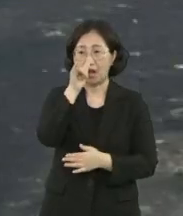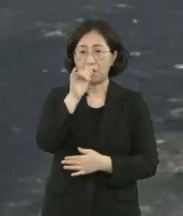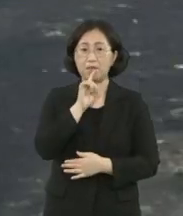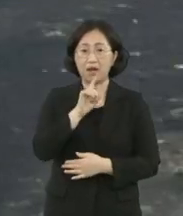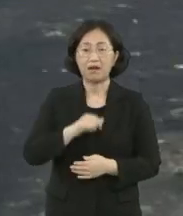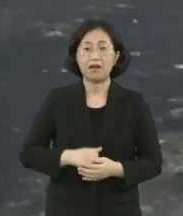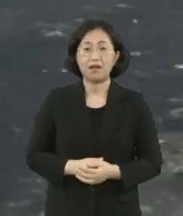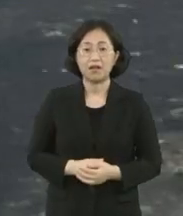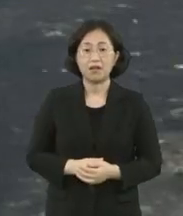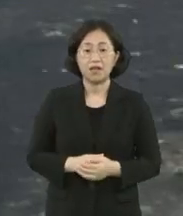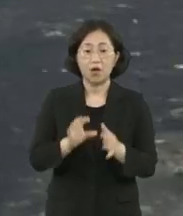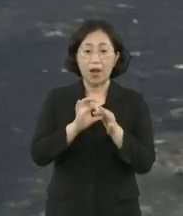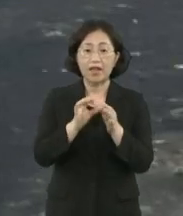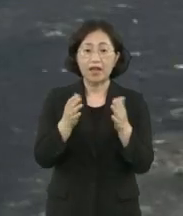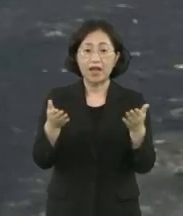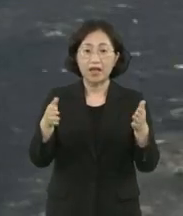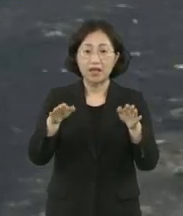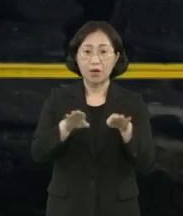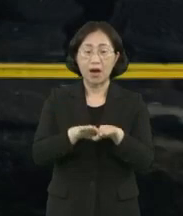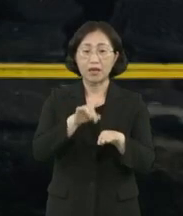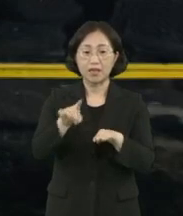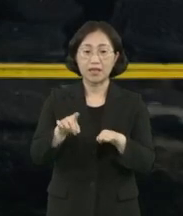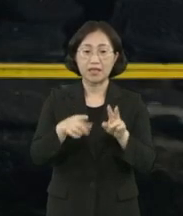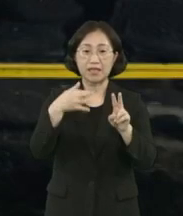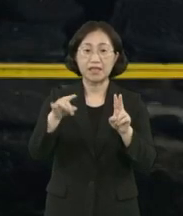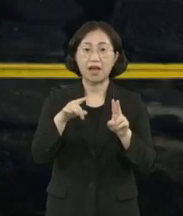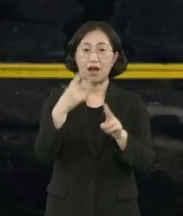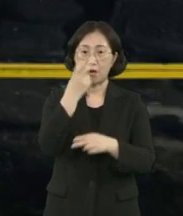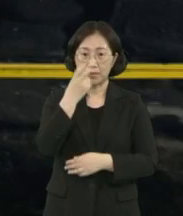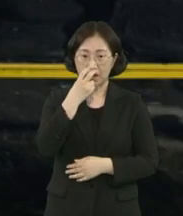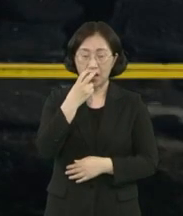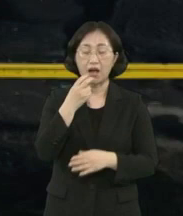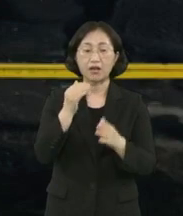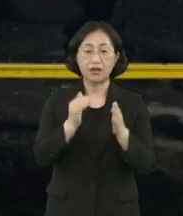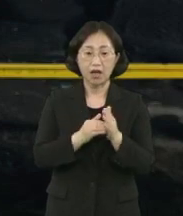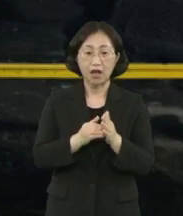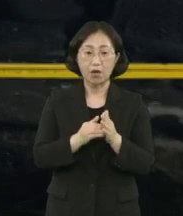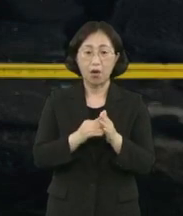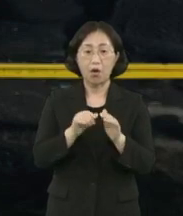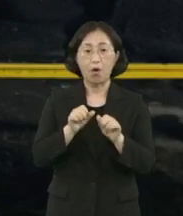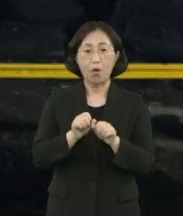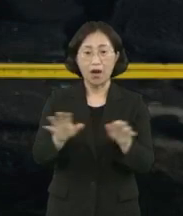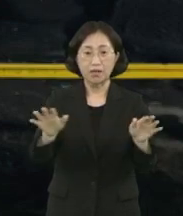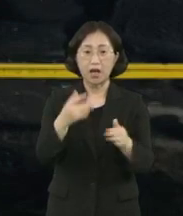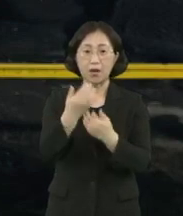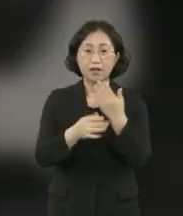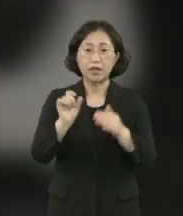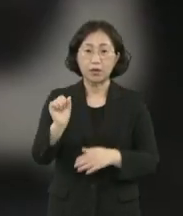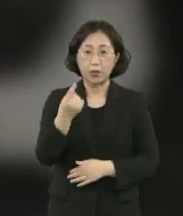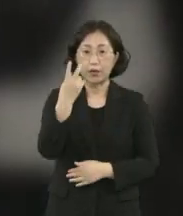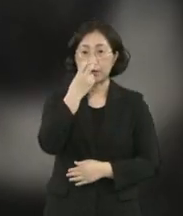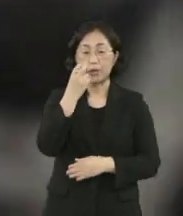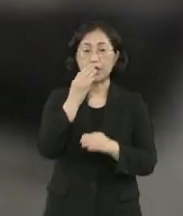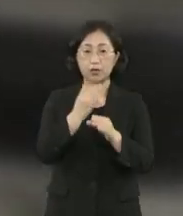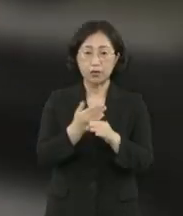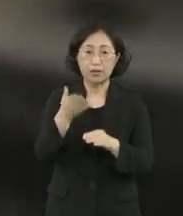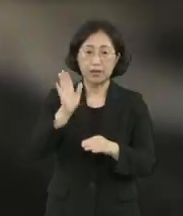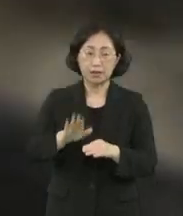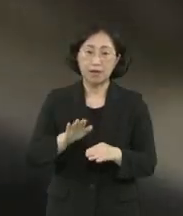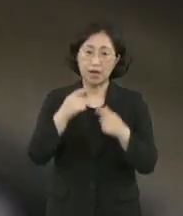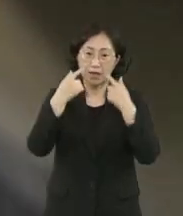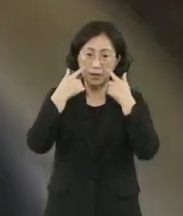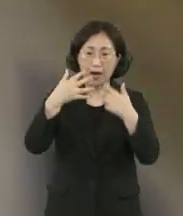경찰과 소방 등 관계기관이 2차 합동감식을 마친 가운데 화재 원인과 확산 경위를 조사하고 있지만 정확한 원인은